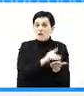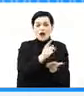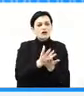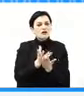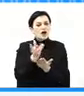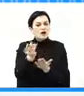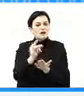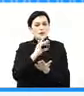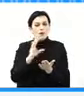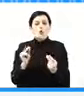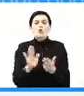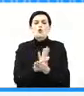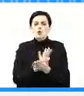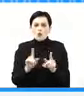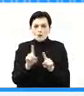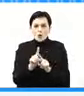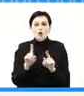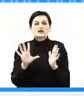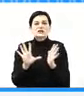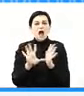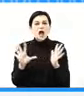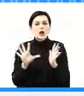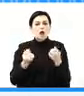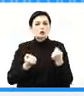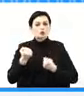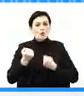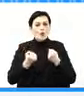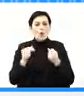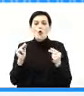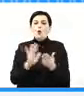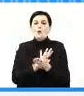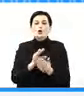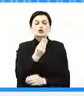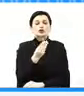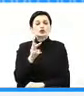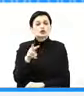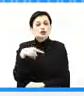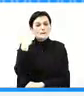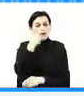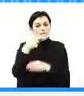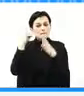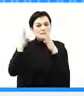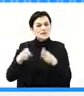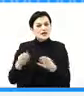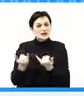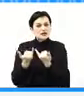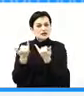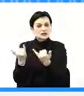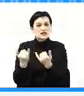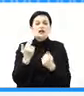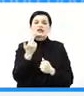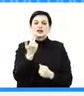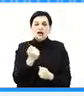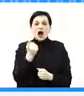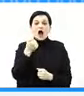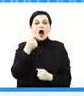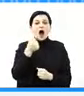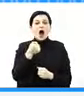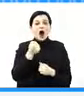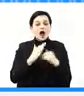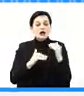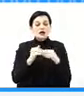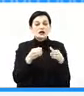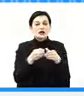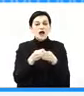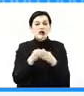გადაიხდიან. ასევე უფასო არის ელექტრომობილებისთვის, უფასო არის შეშომოპირთათვის და ა კატეგორიის ტაქსის